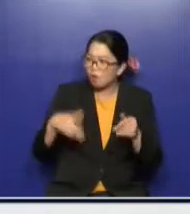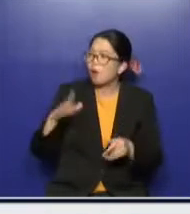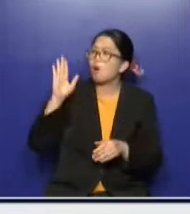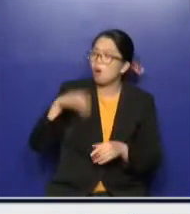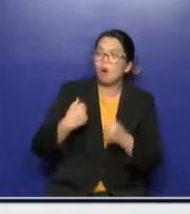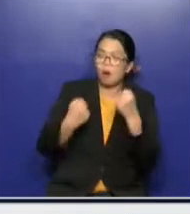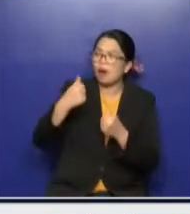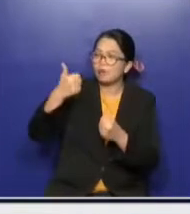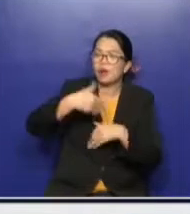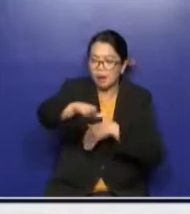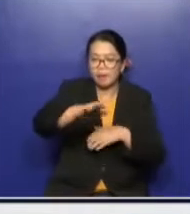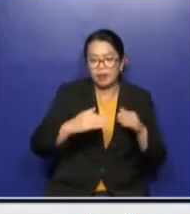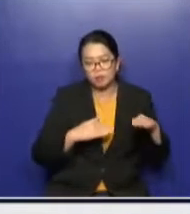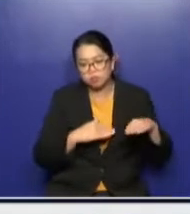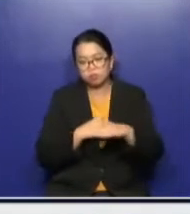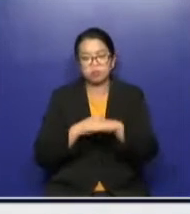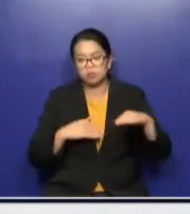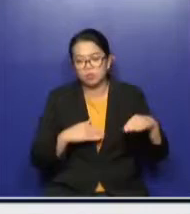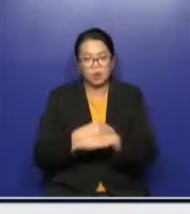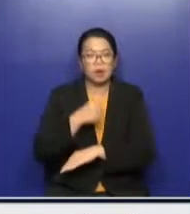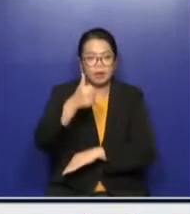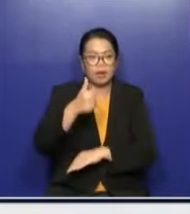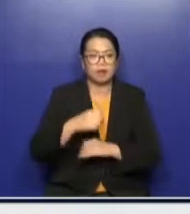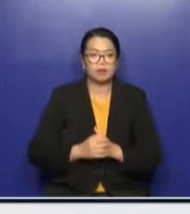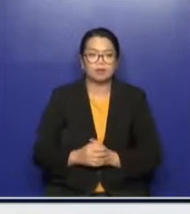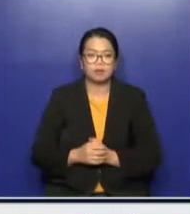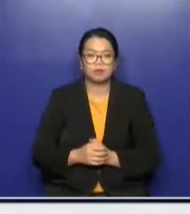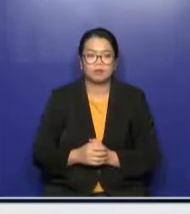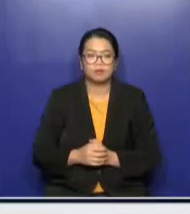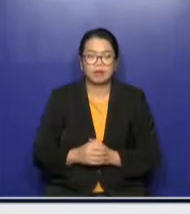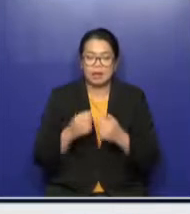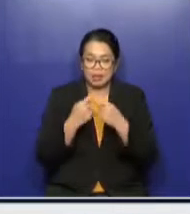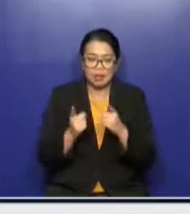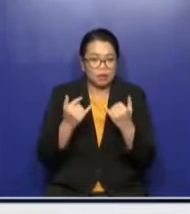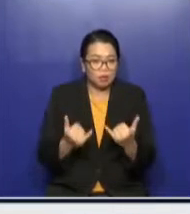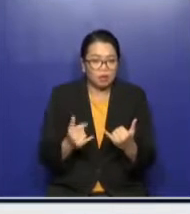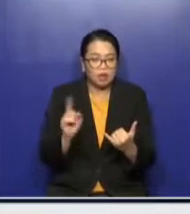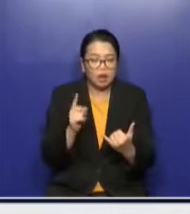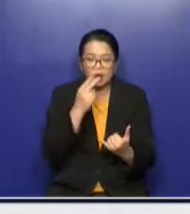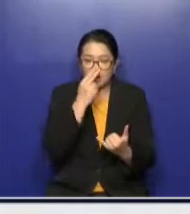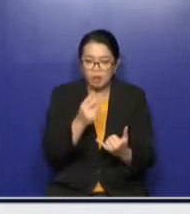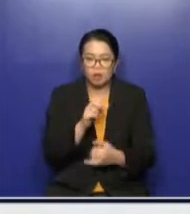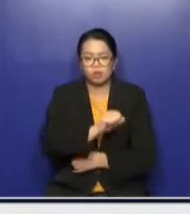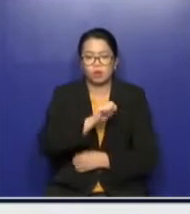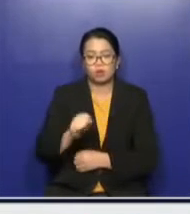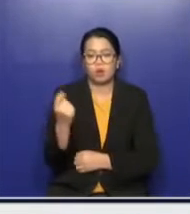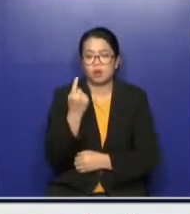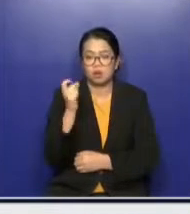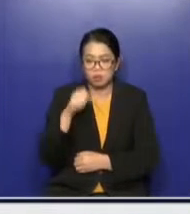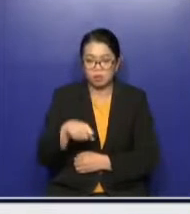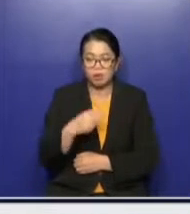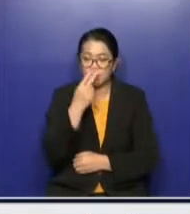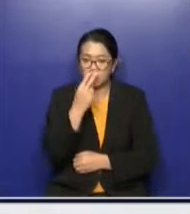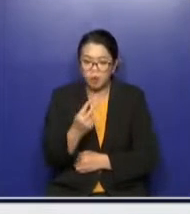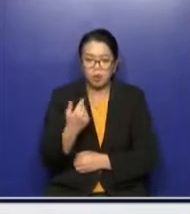นขับได้จำหน้าสสได้ถึงจะลงไปจอดรถข้างล่างได้แต่ปัจจุบันเนี่ยมันไม่ใช่สสอย่างเดียวเท่านั้นแล้วท่านลง